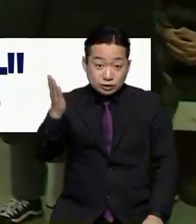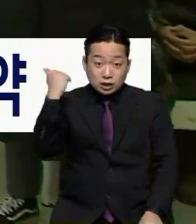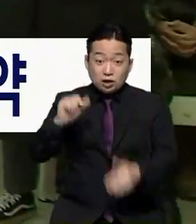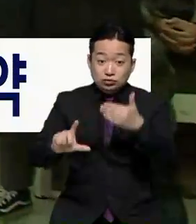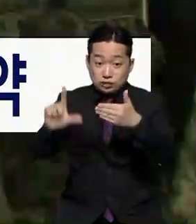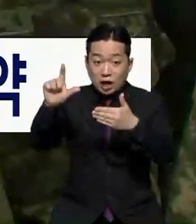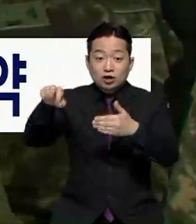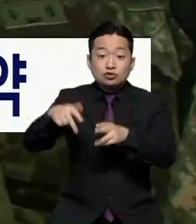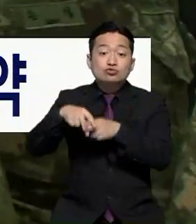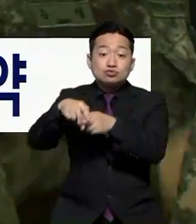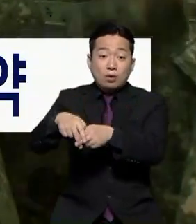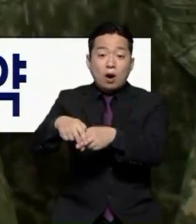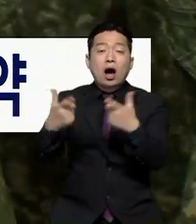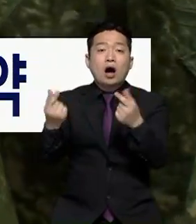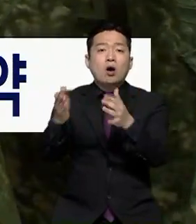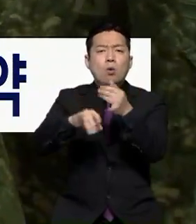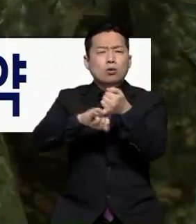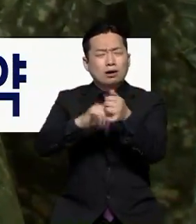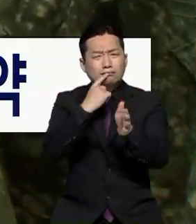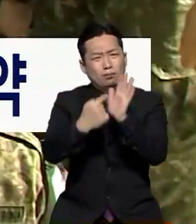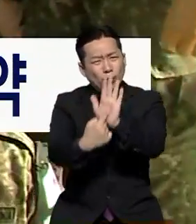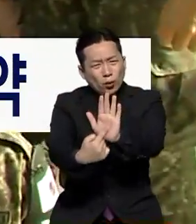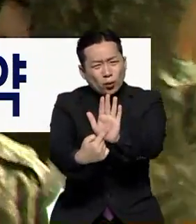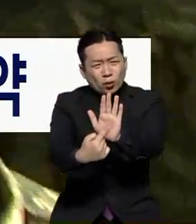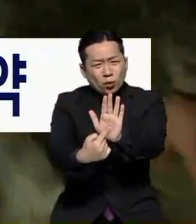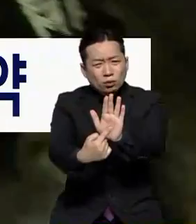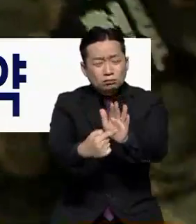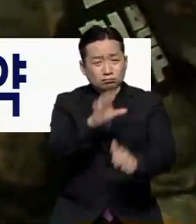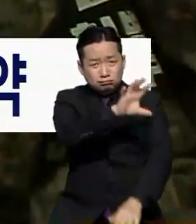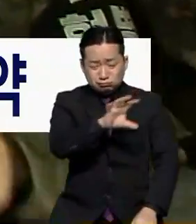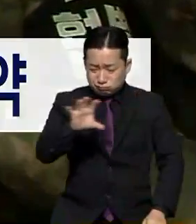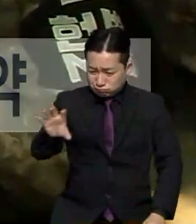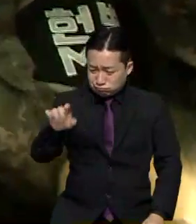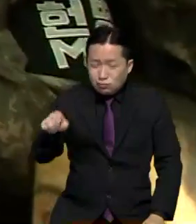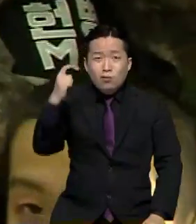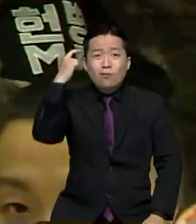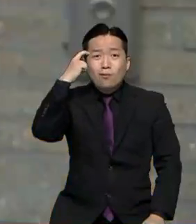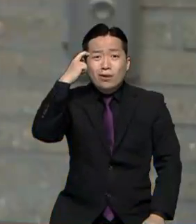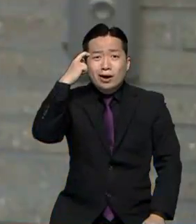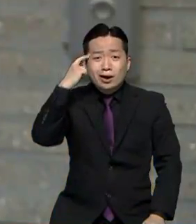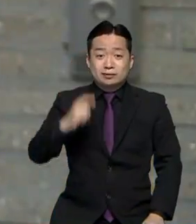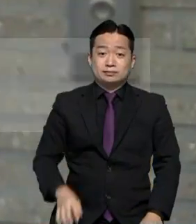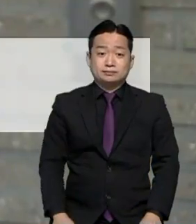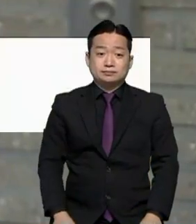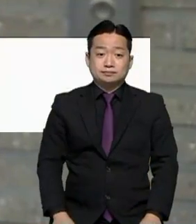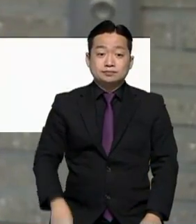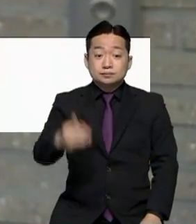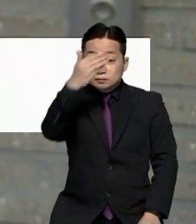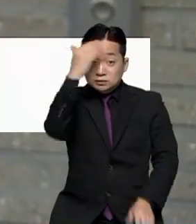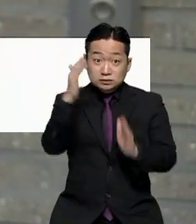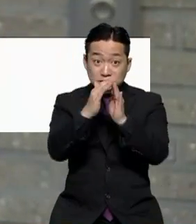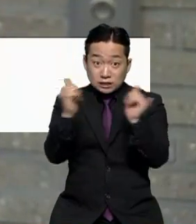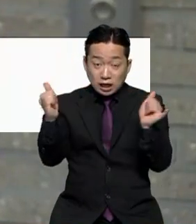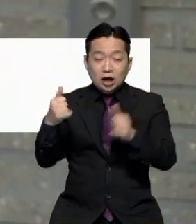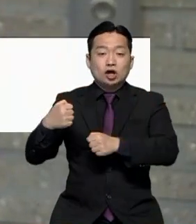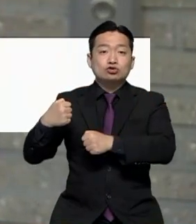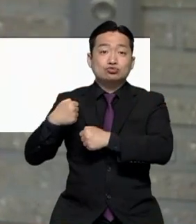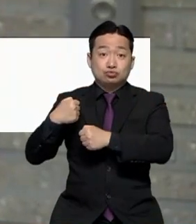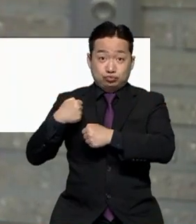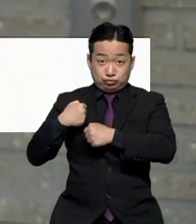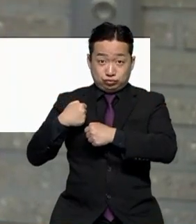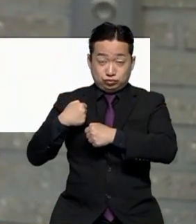9일 윤 후보가 같은 공약을 발표하자 따라했다며 꼬집은 겁니다. 우리 청년들이 군에